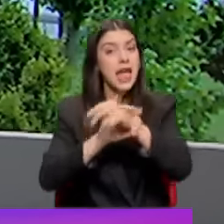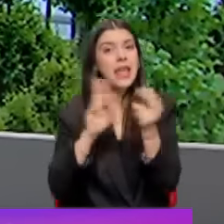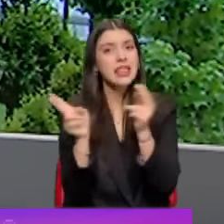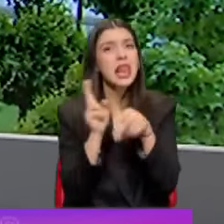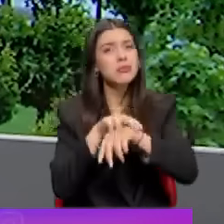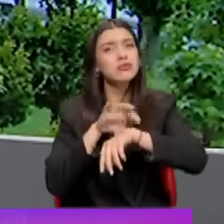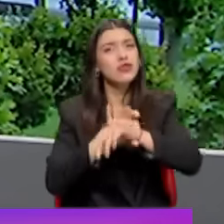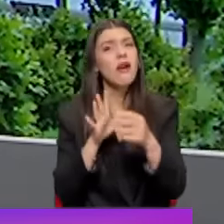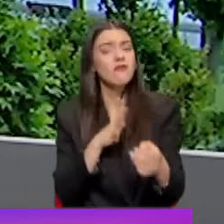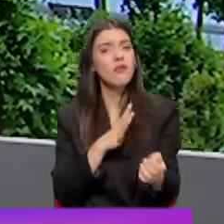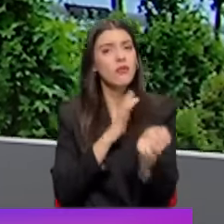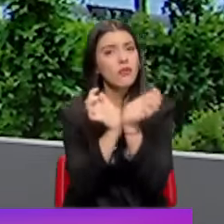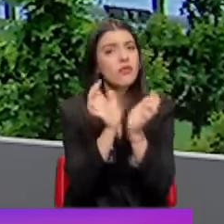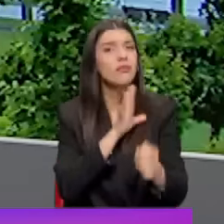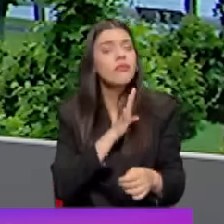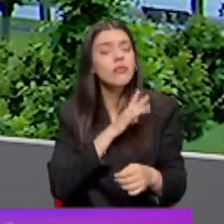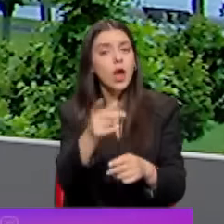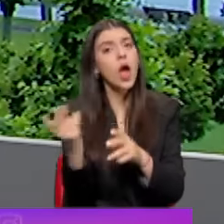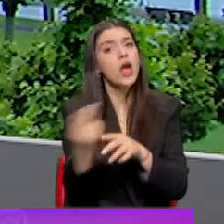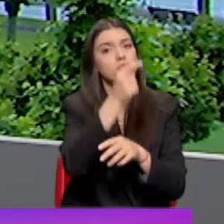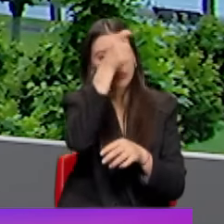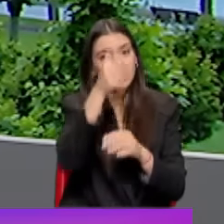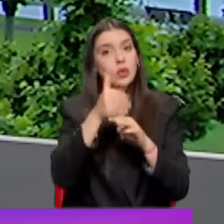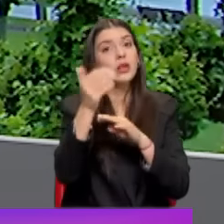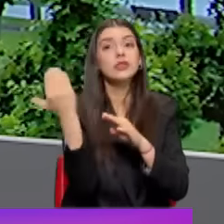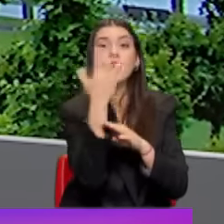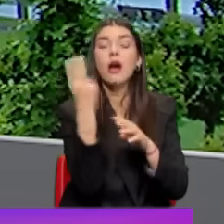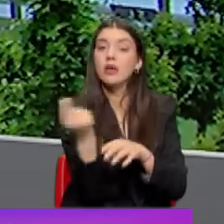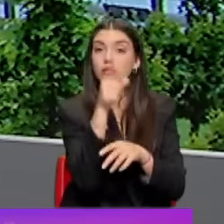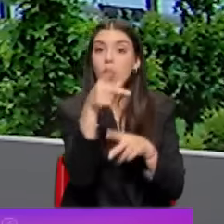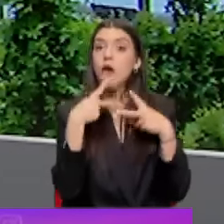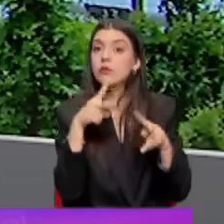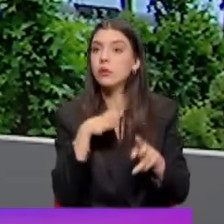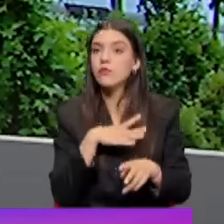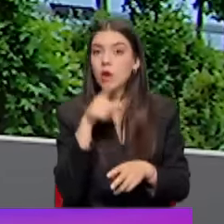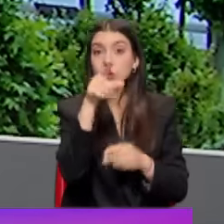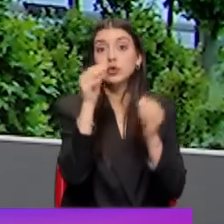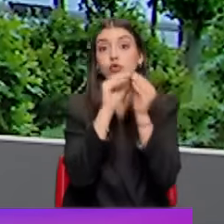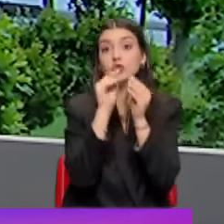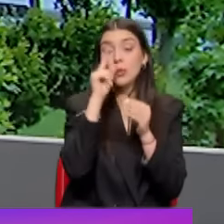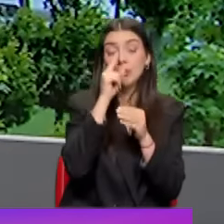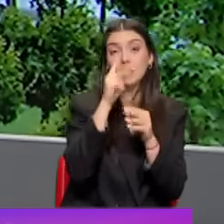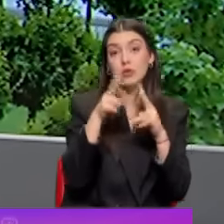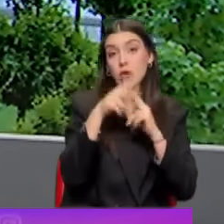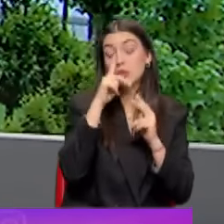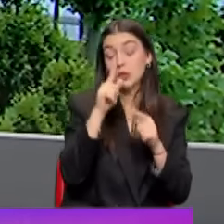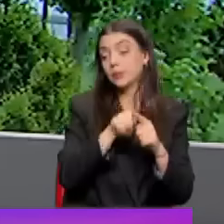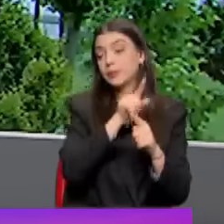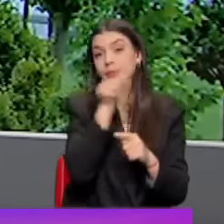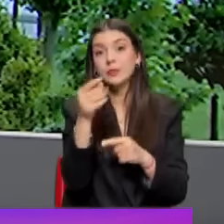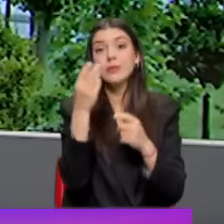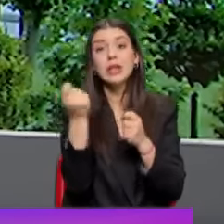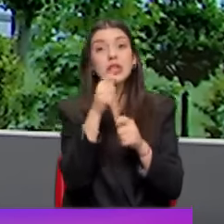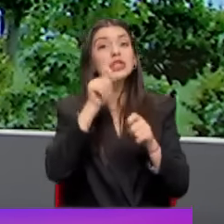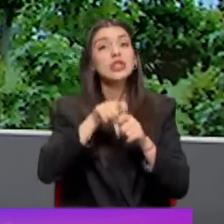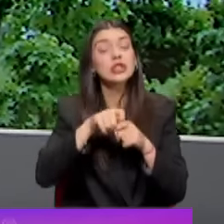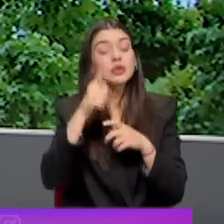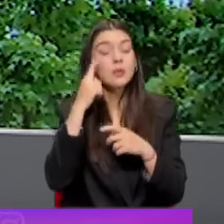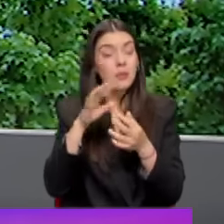ettiğini anlayamadığımız onlar Eee suçladığı müdürler o beyefendi de suçladığı müdürler İçişleri Bakanlığı